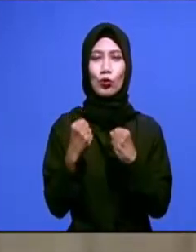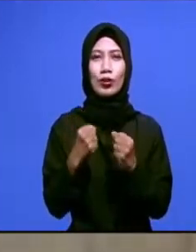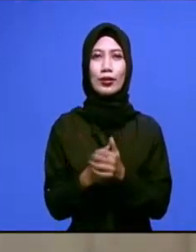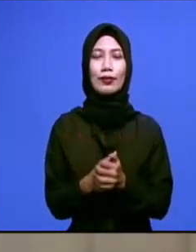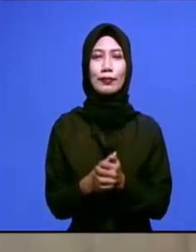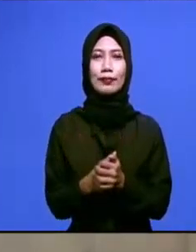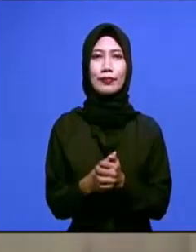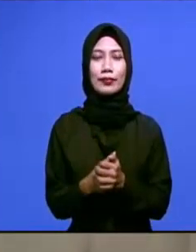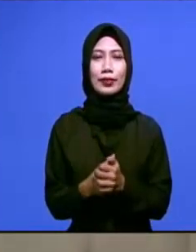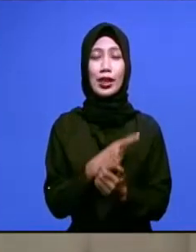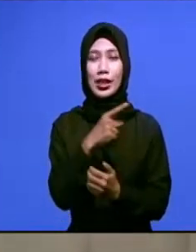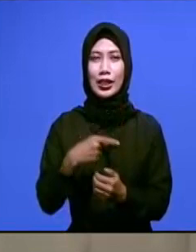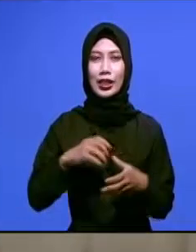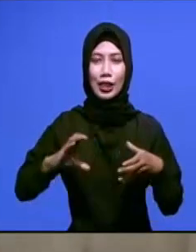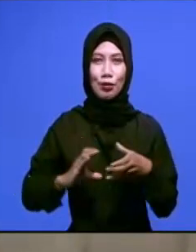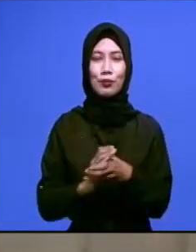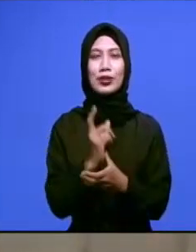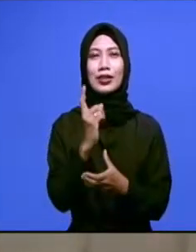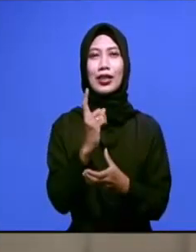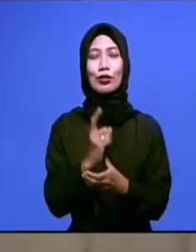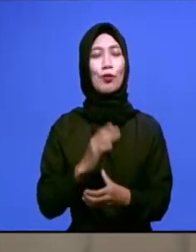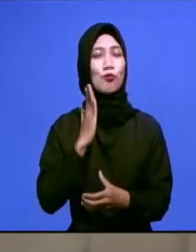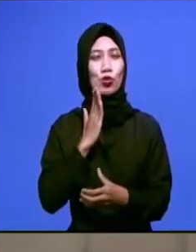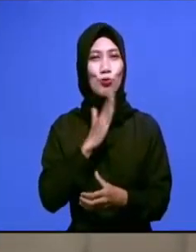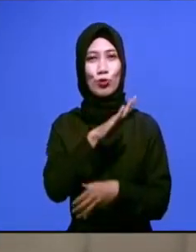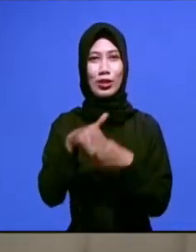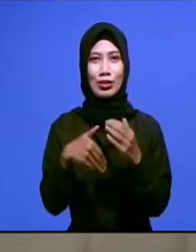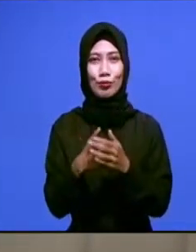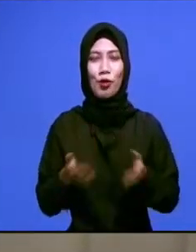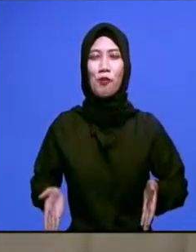dan kita makin kompak bersama-sama seluruh anak muda Indonesia membangun negeri kita tercinta.